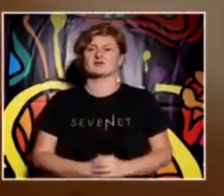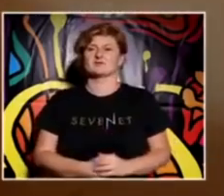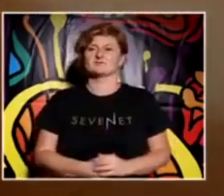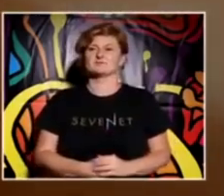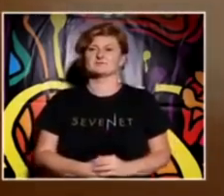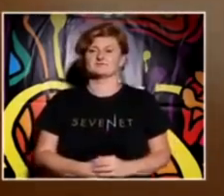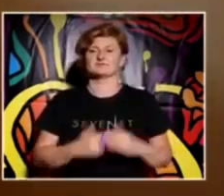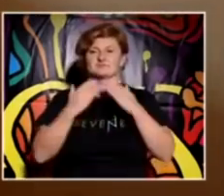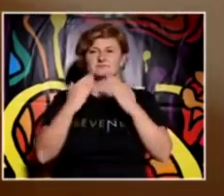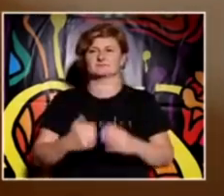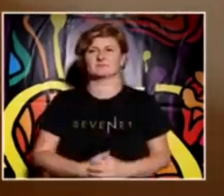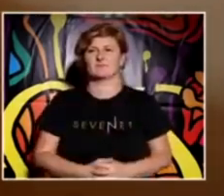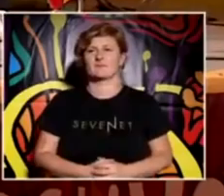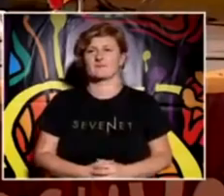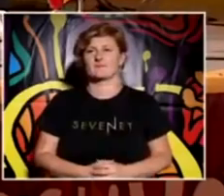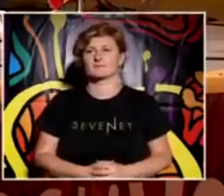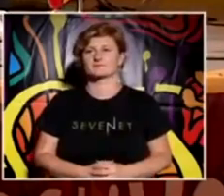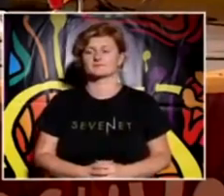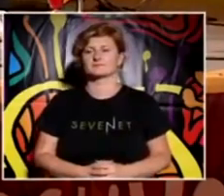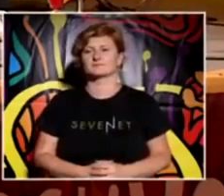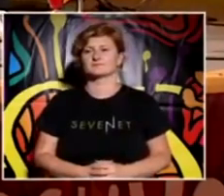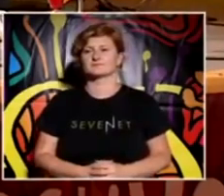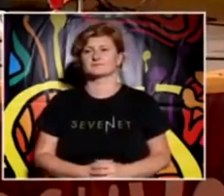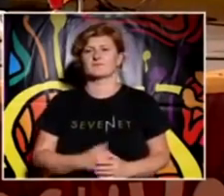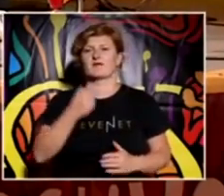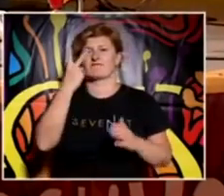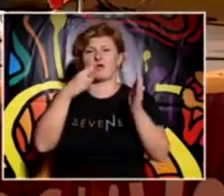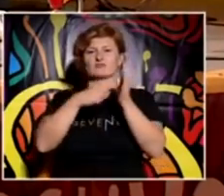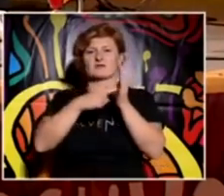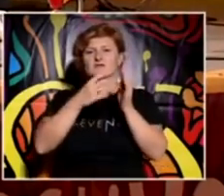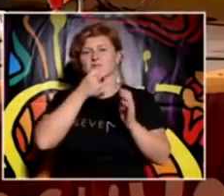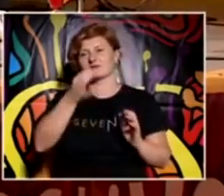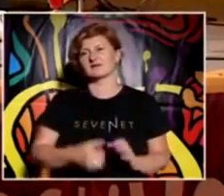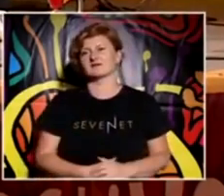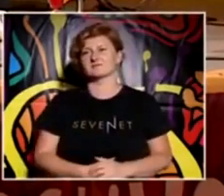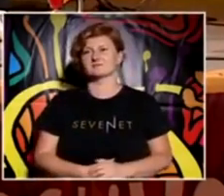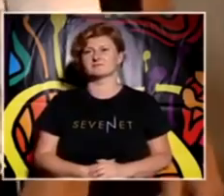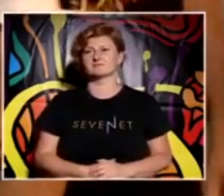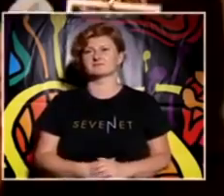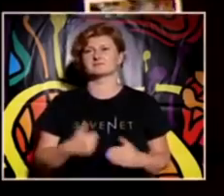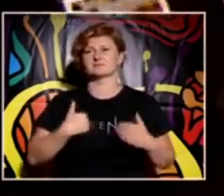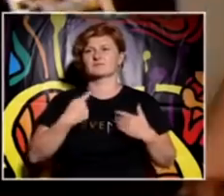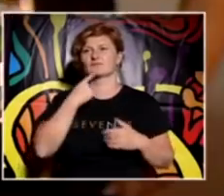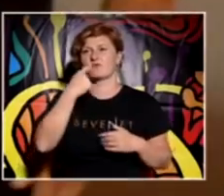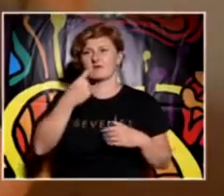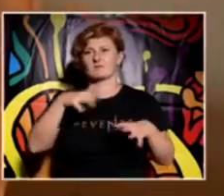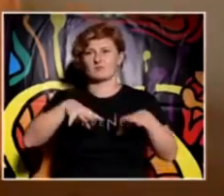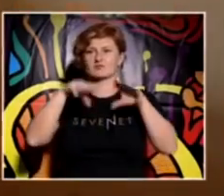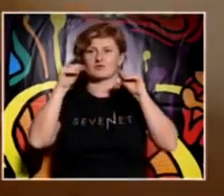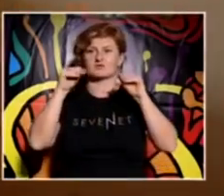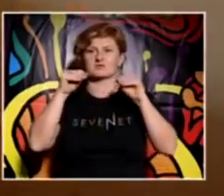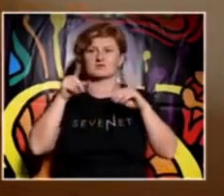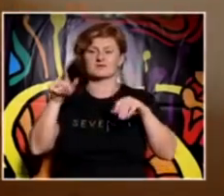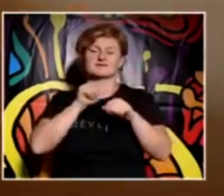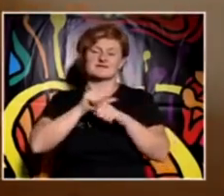Okej, okay, w porządku. Dziękuję bardzo. My też Tobie bardzo dziękujemy. Dwa ostatnie pytania. Bardzo proszę. Ja chciałem powiedzieć na początek, że